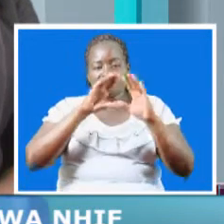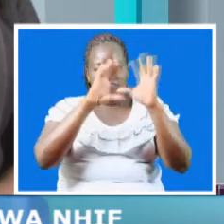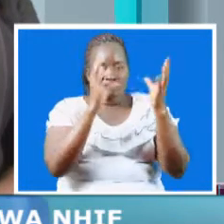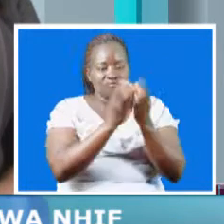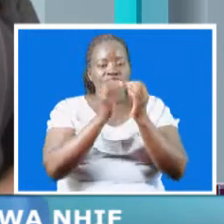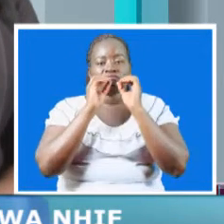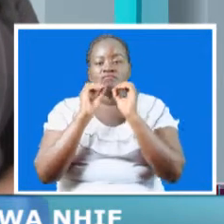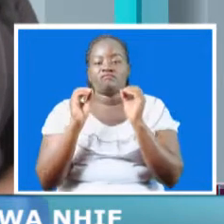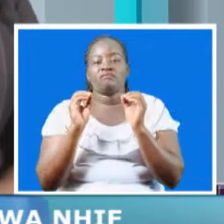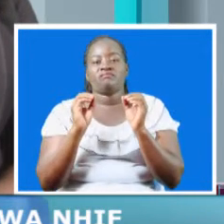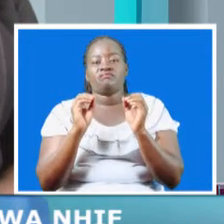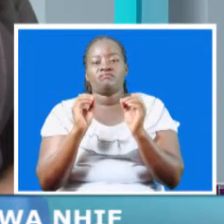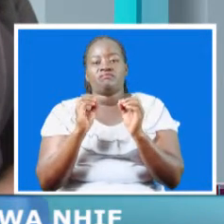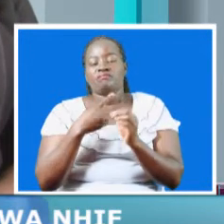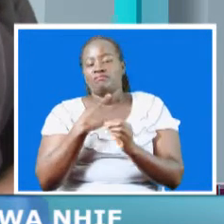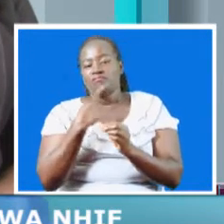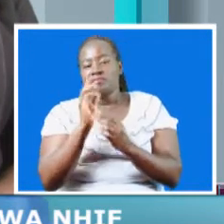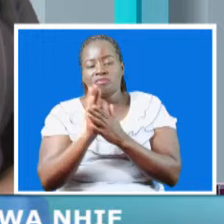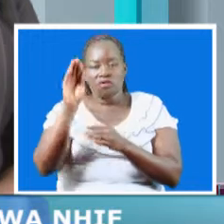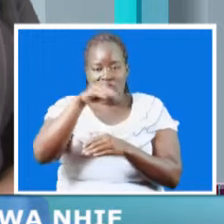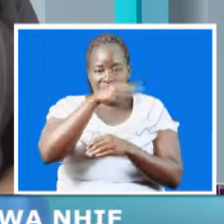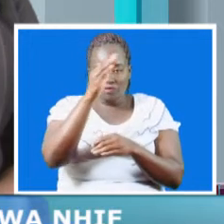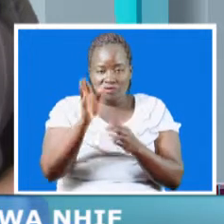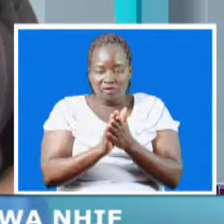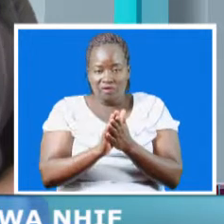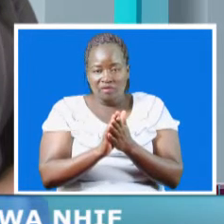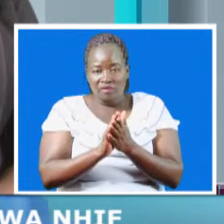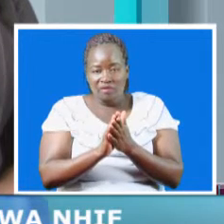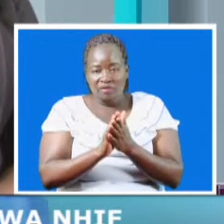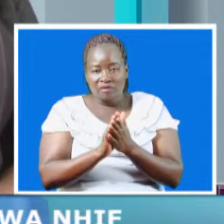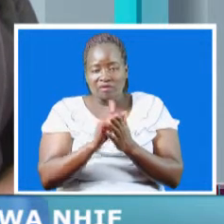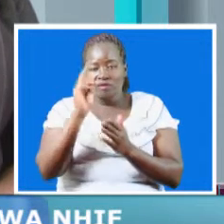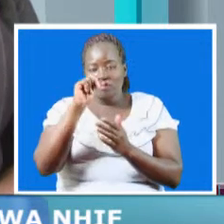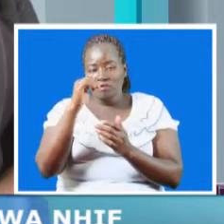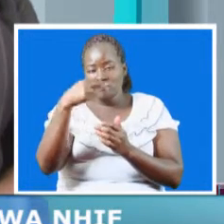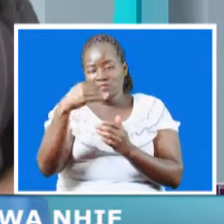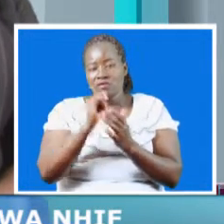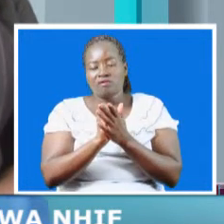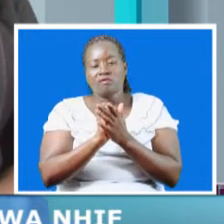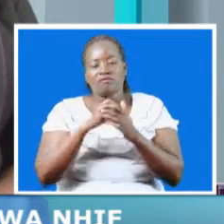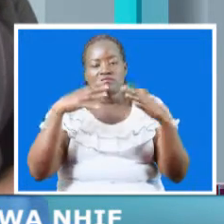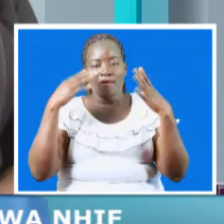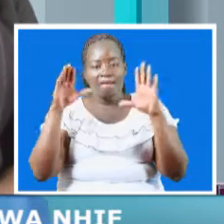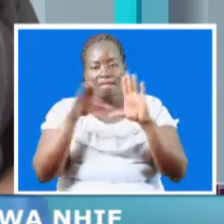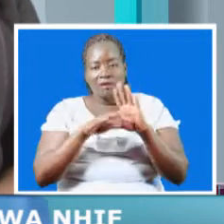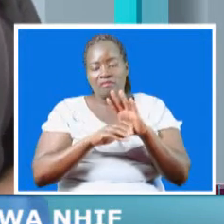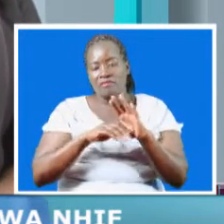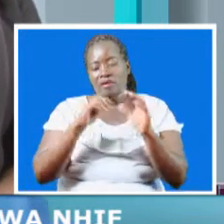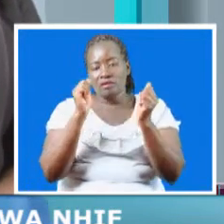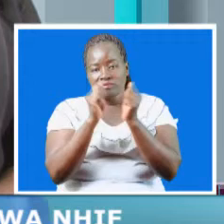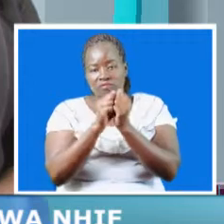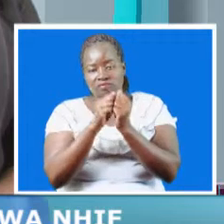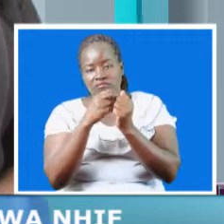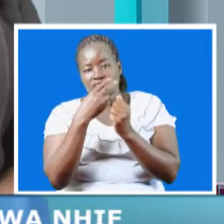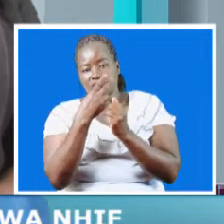thiini wa rohonge ruru makiaria bungeini abitha aya maugite NHIF ina amemba milioni ikumi na umwe